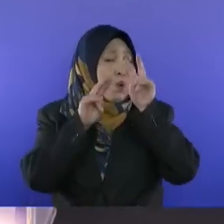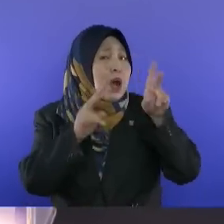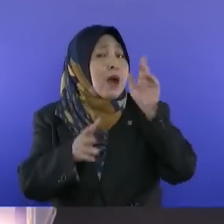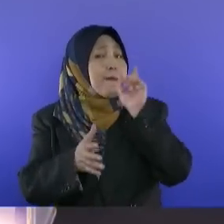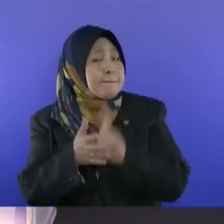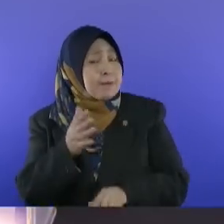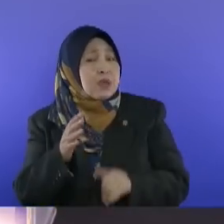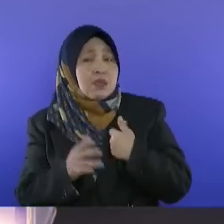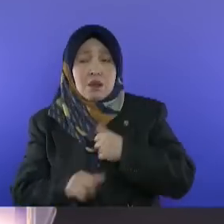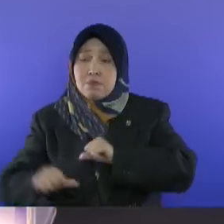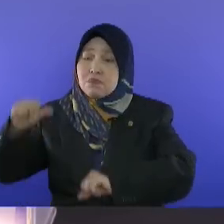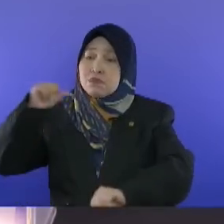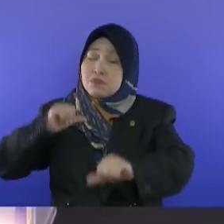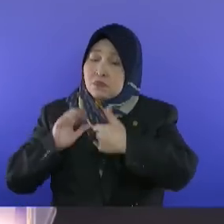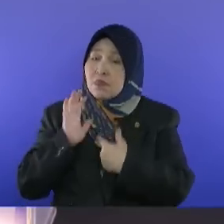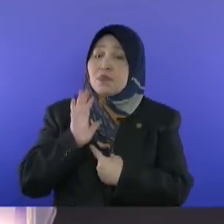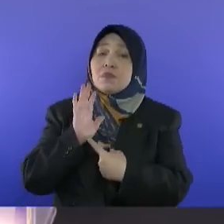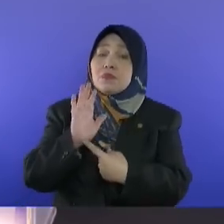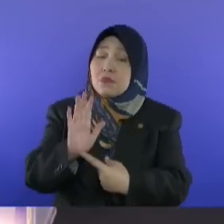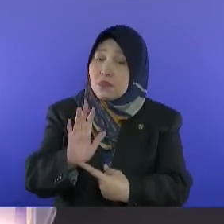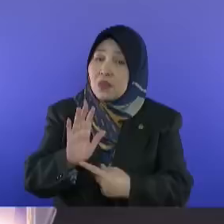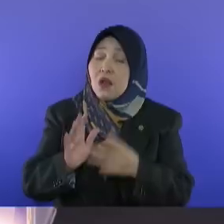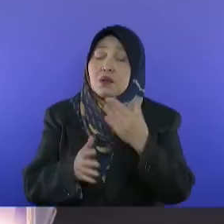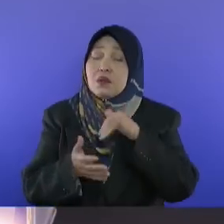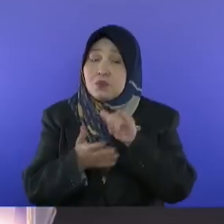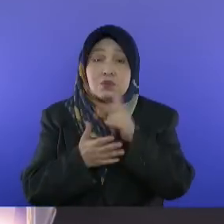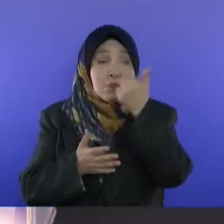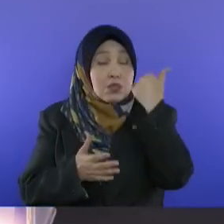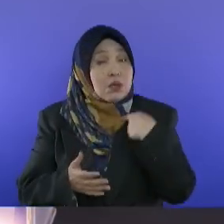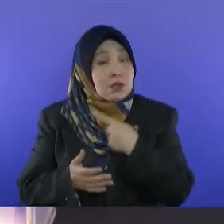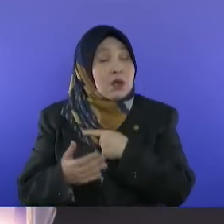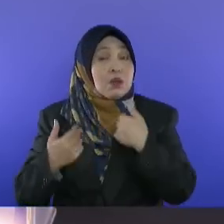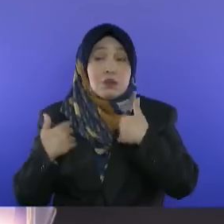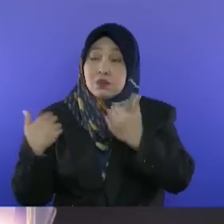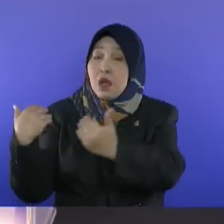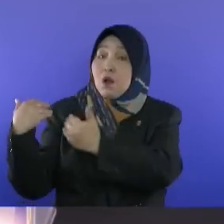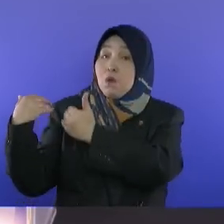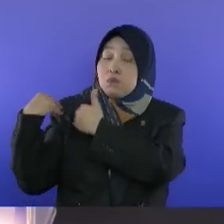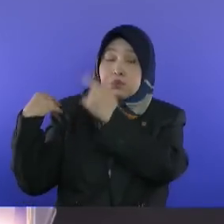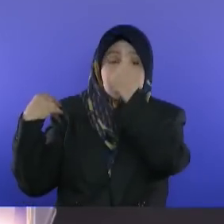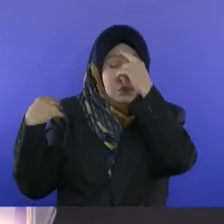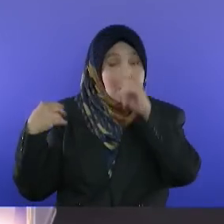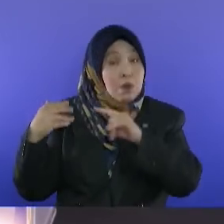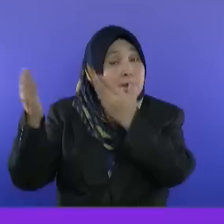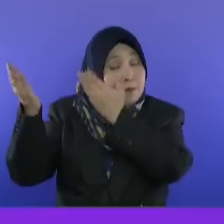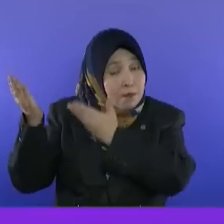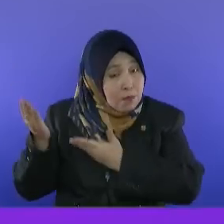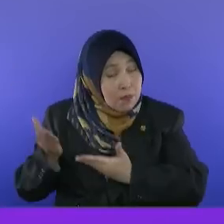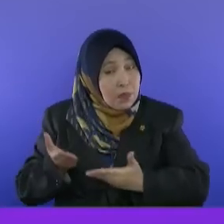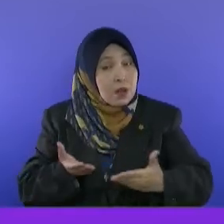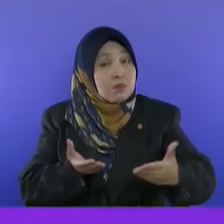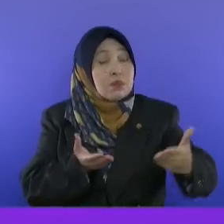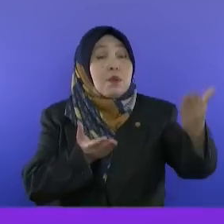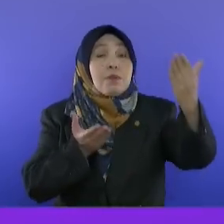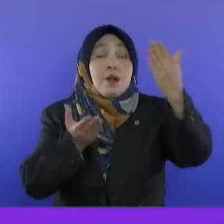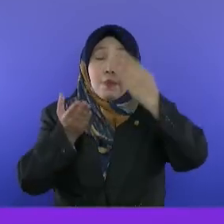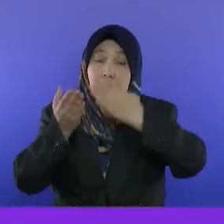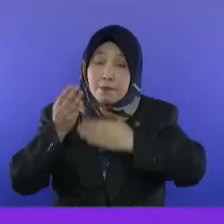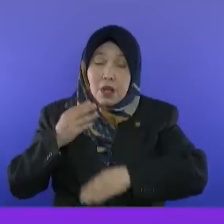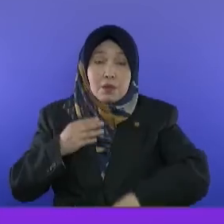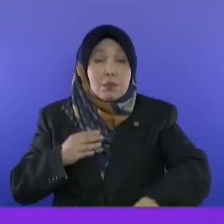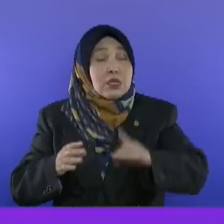apa yang akhlak yang kita tunjukkan Dan itu sebabnya kita mempunyai tanggung jawab untuk membawakan Bayyinah yang kita